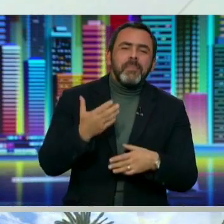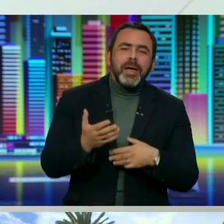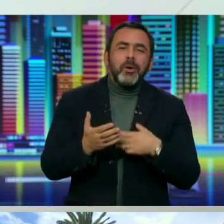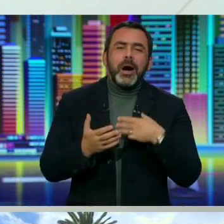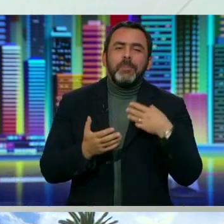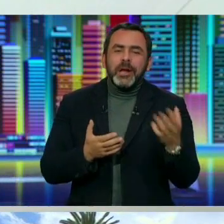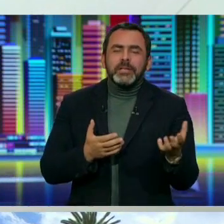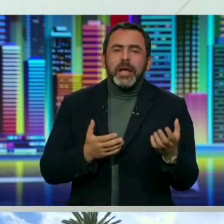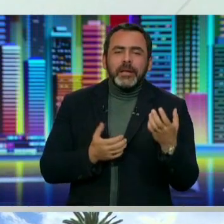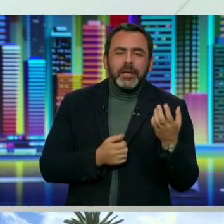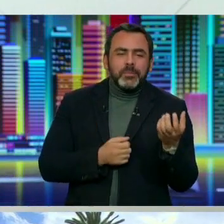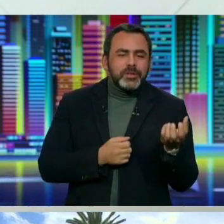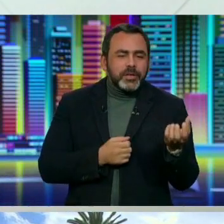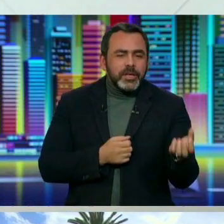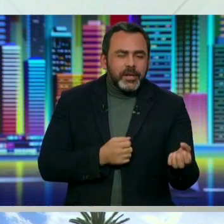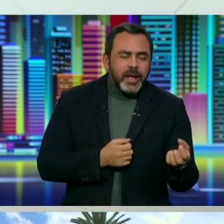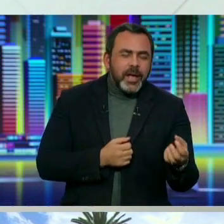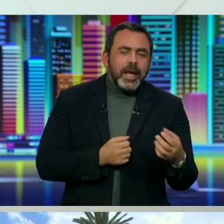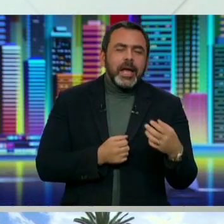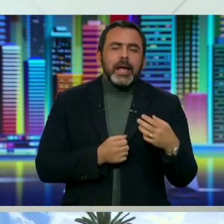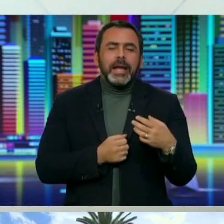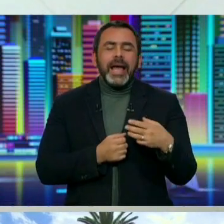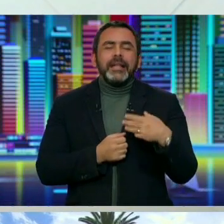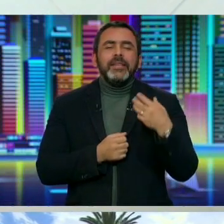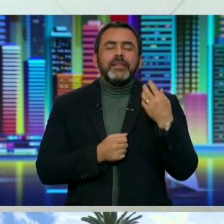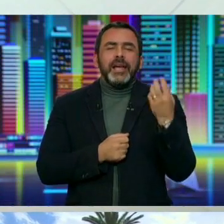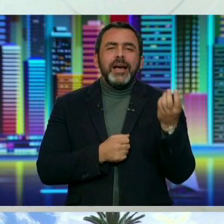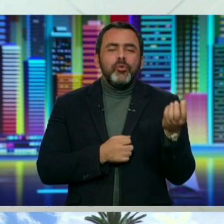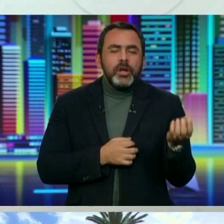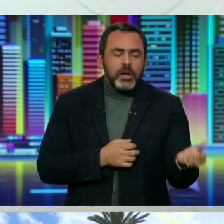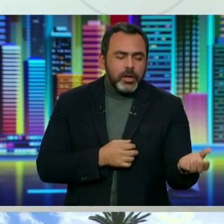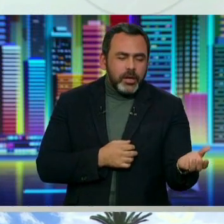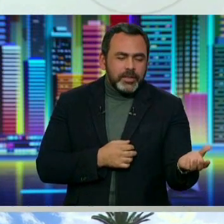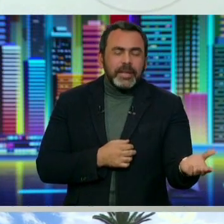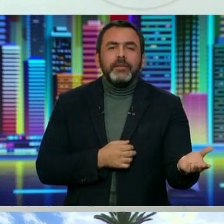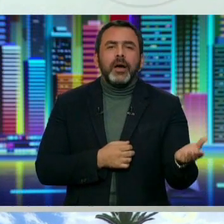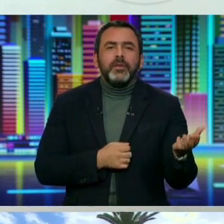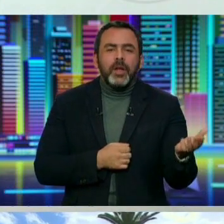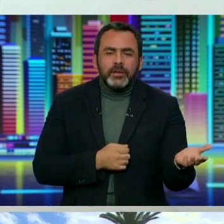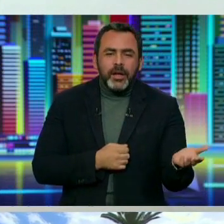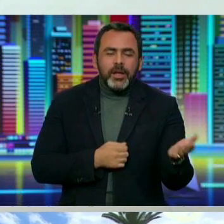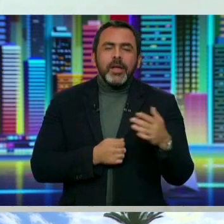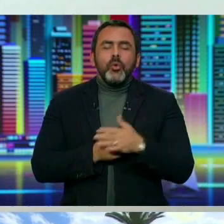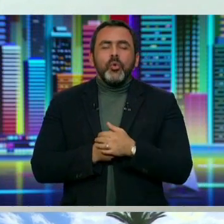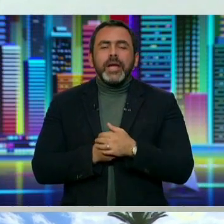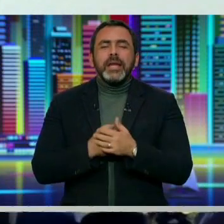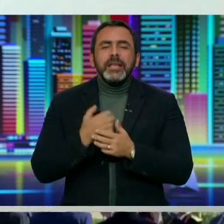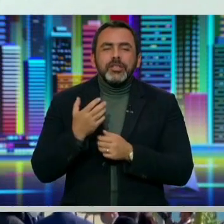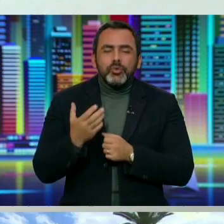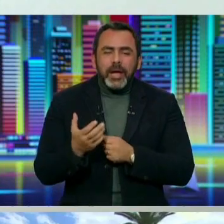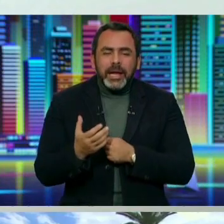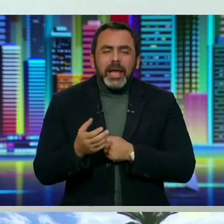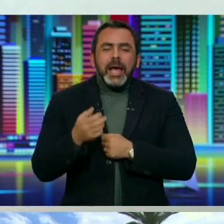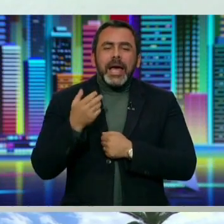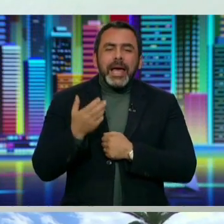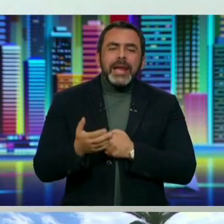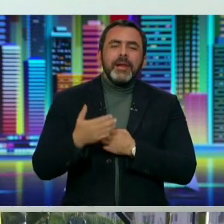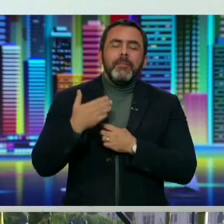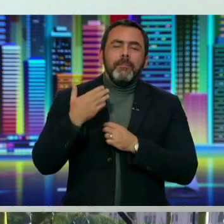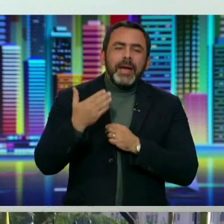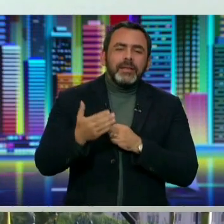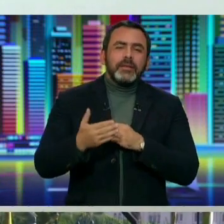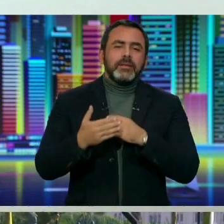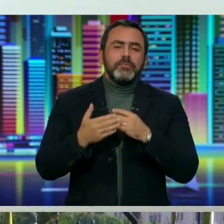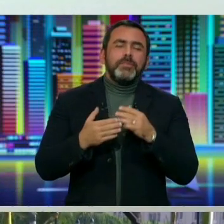لعل اهمها وابرزها لدى المصريين الحديث حول سد النهضه. وهنا يجي السؤال،